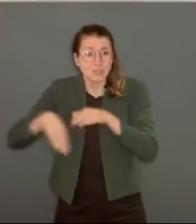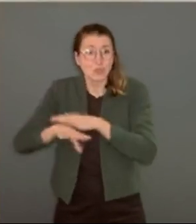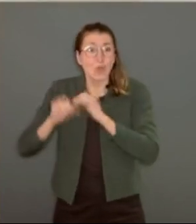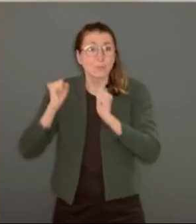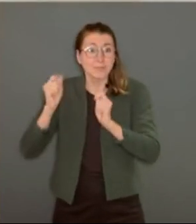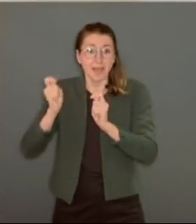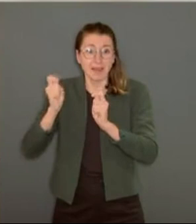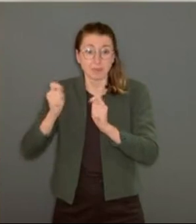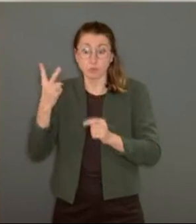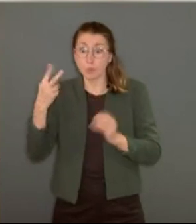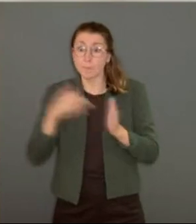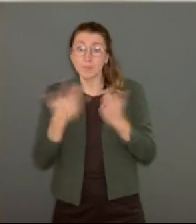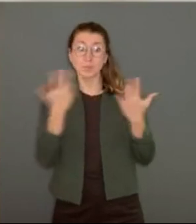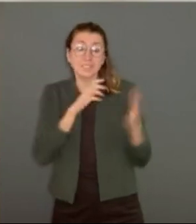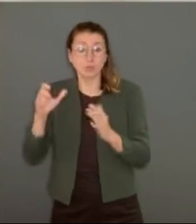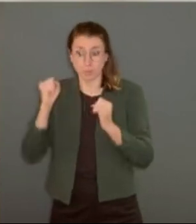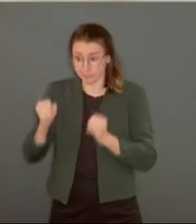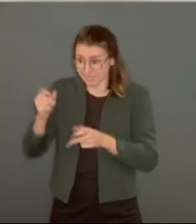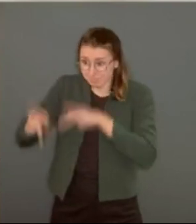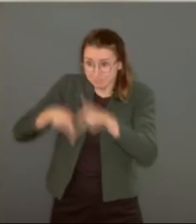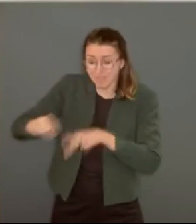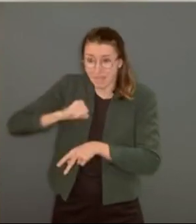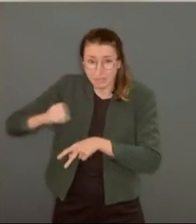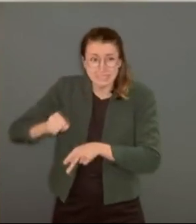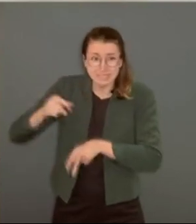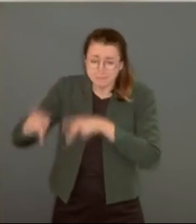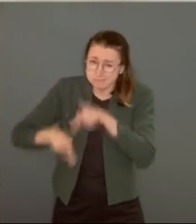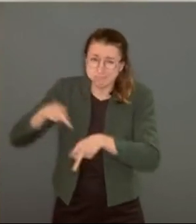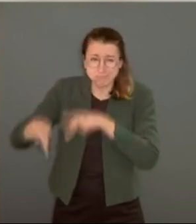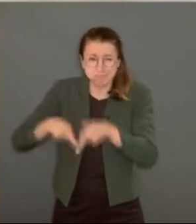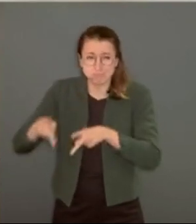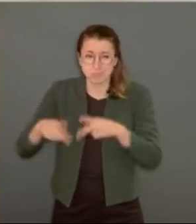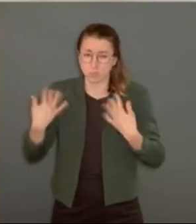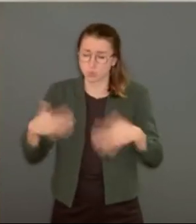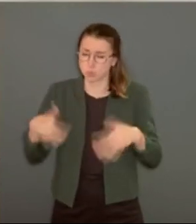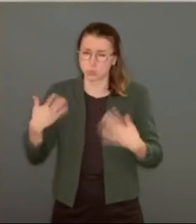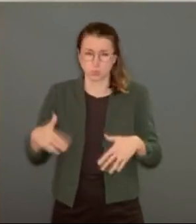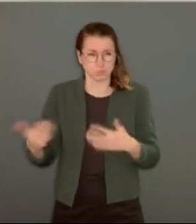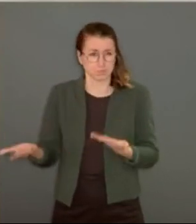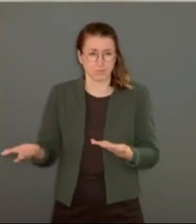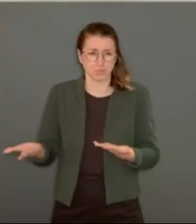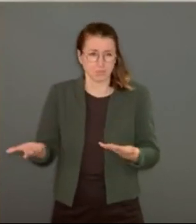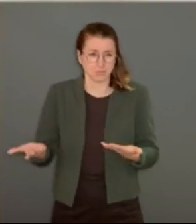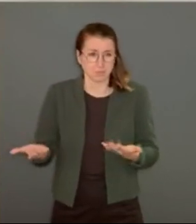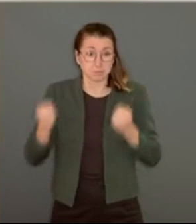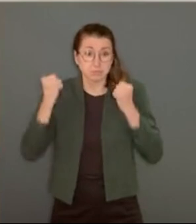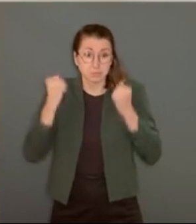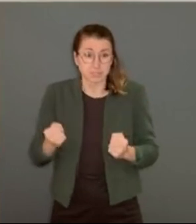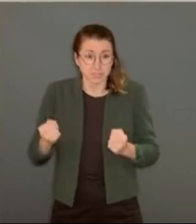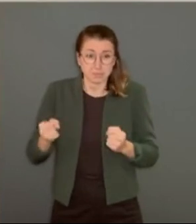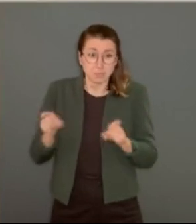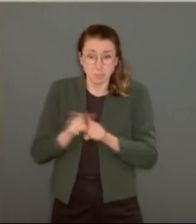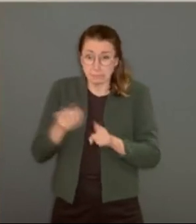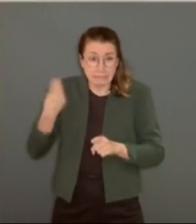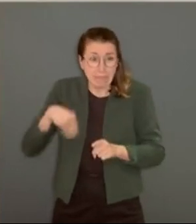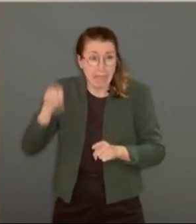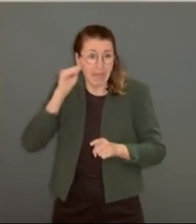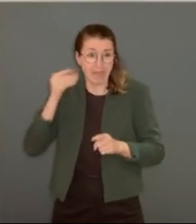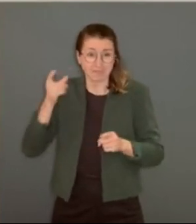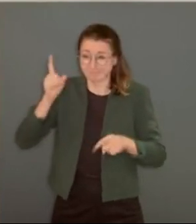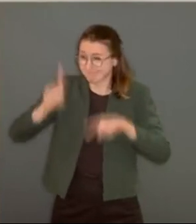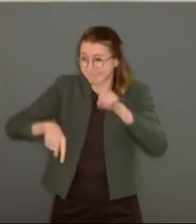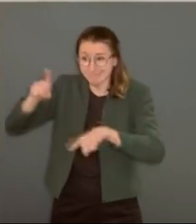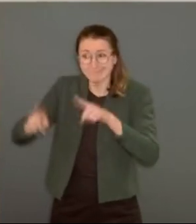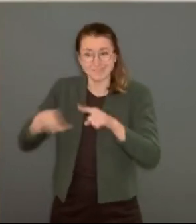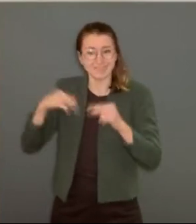seront dans les soins intensifs à un degré différent d'intensité. Ces dernières semaines, 100